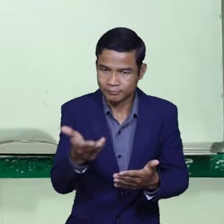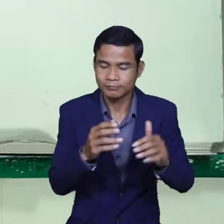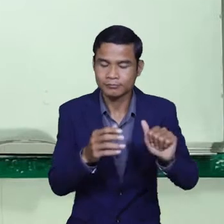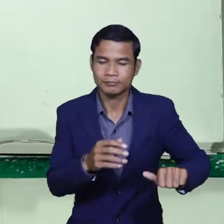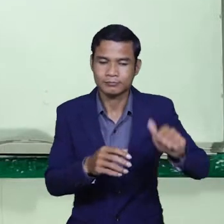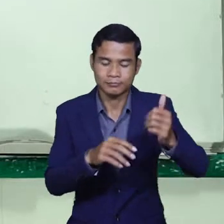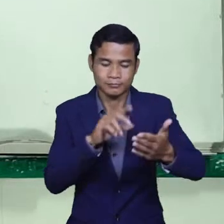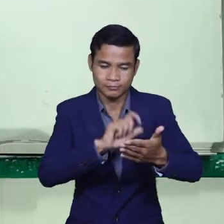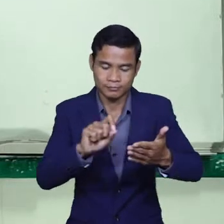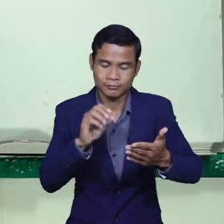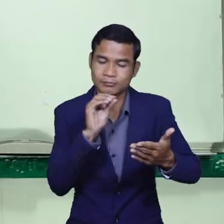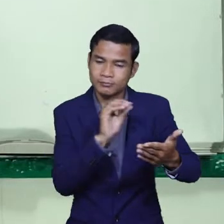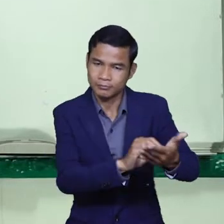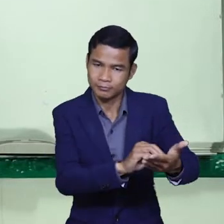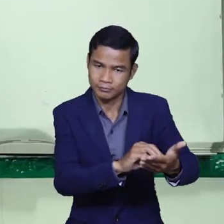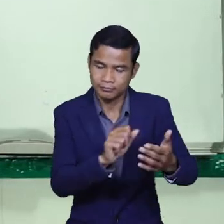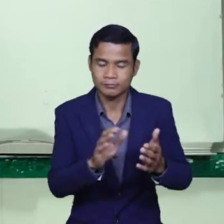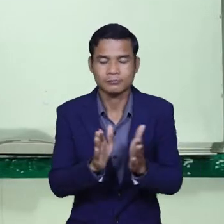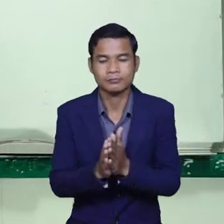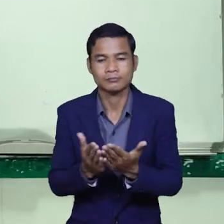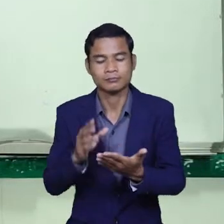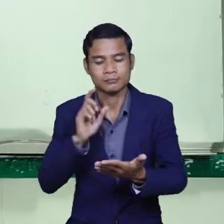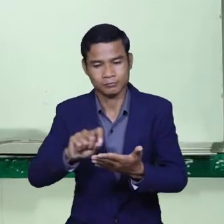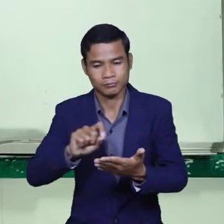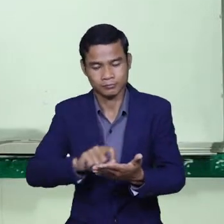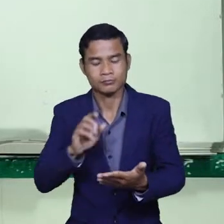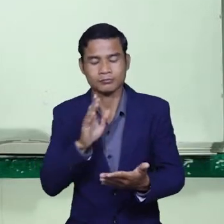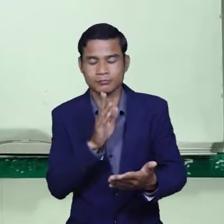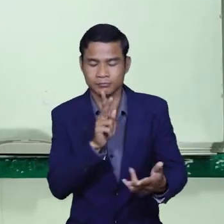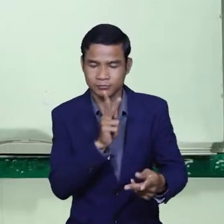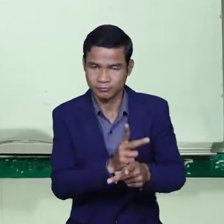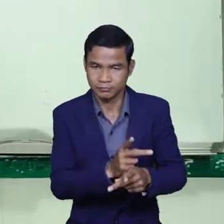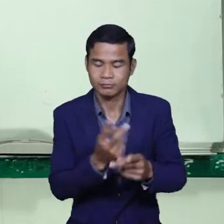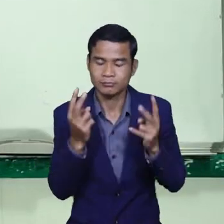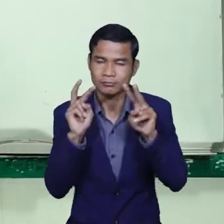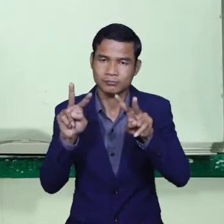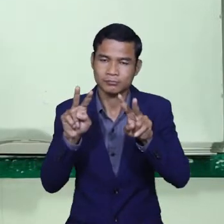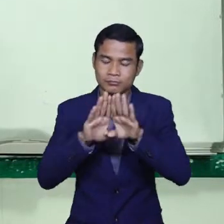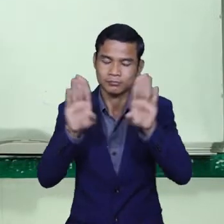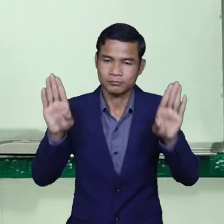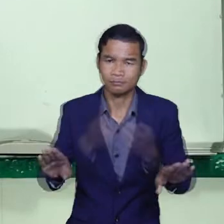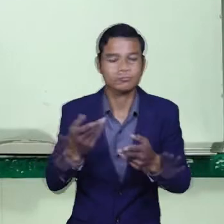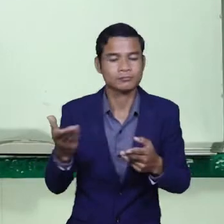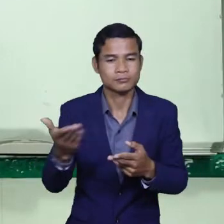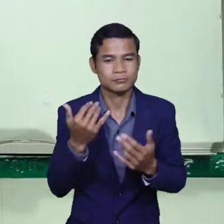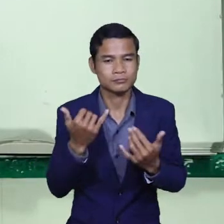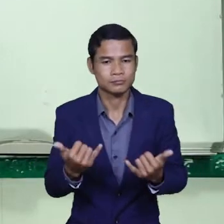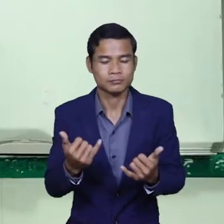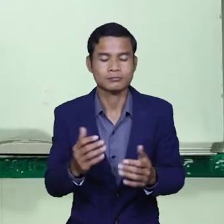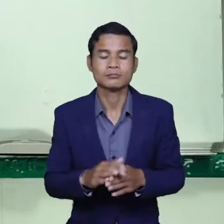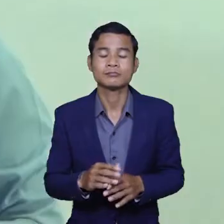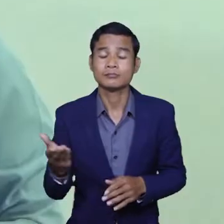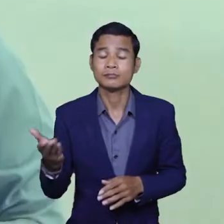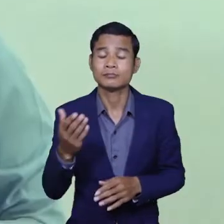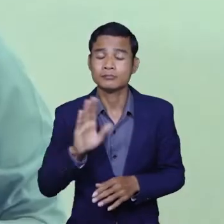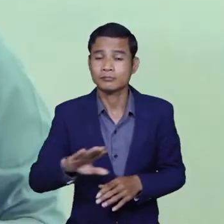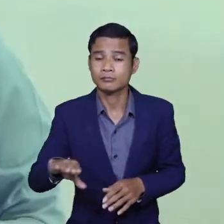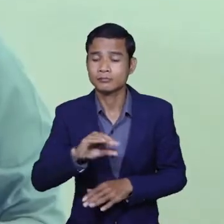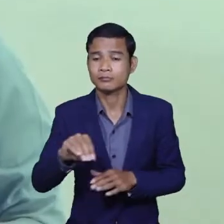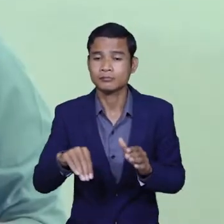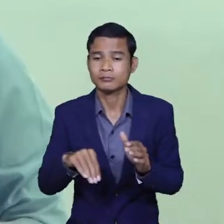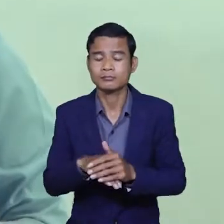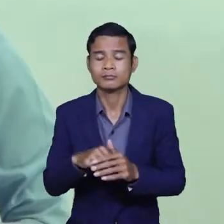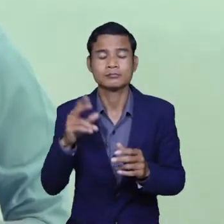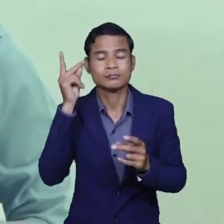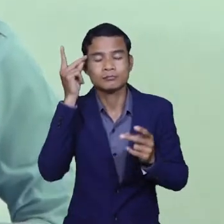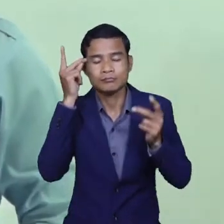រដាសព្រៀងចាឬក៏សៀវភៅព្រៀងរបស់កូនដើម្បីទុកផ្ទៀងផ្ទាត់ជាមួយនឹងចាអ្នកគ្រូឥឡូវចាសូមកូនកូនទាំងអស់គ្នាចាធ្វើ